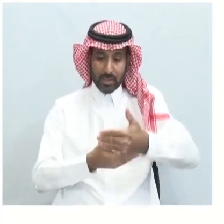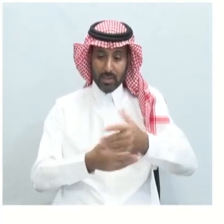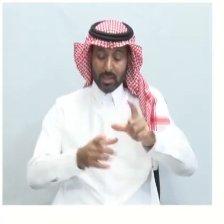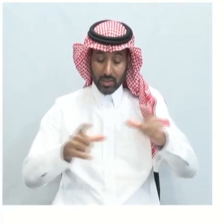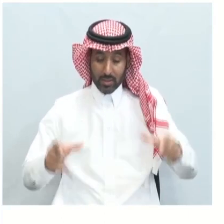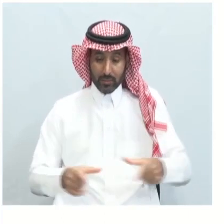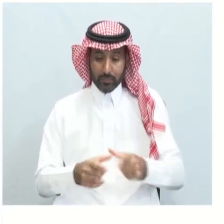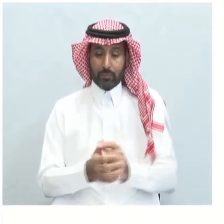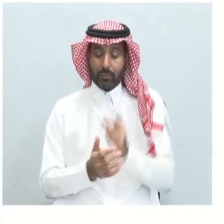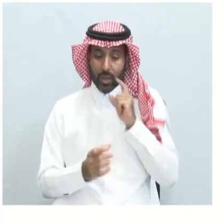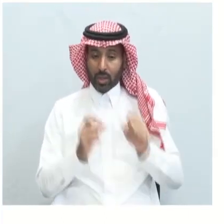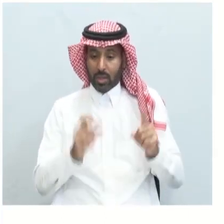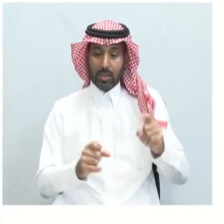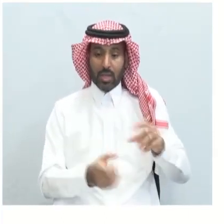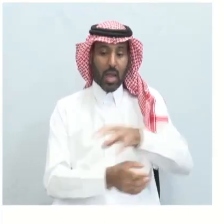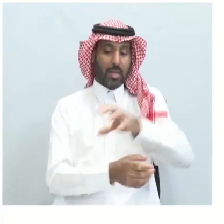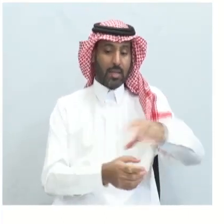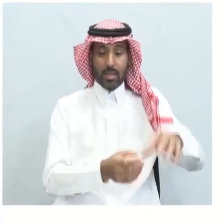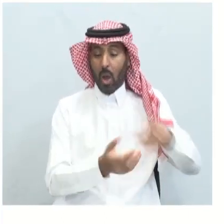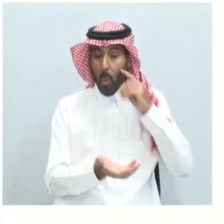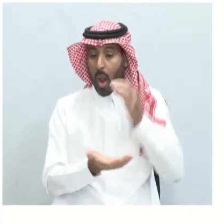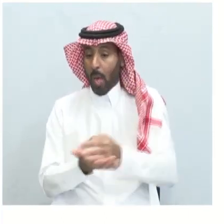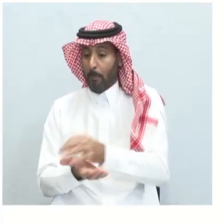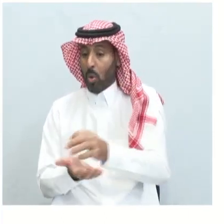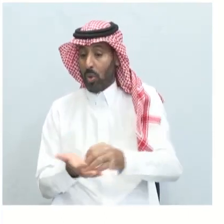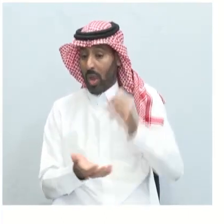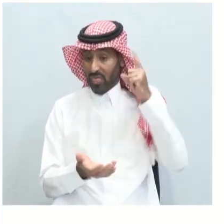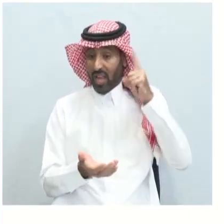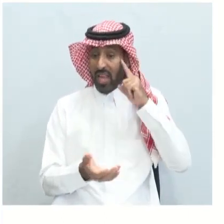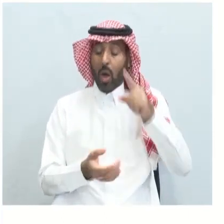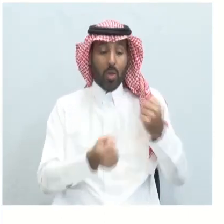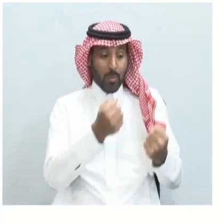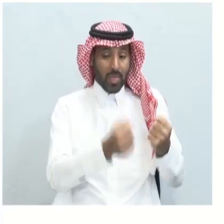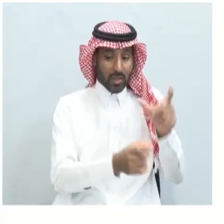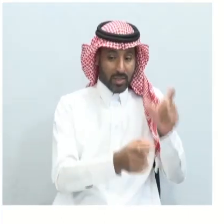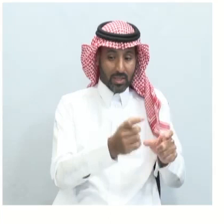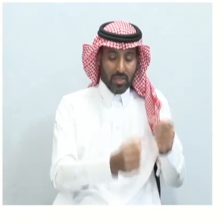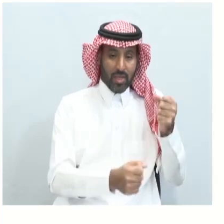الاشياء والمدن الذكيه والمركبات ذاتيه